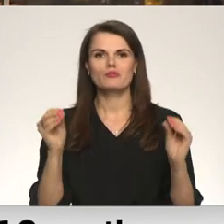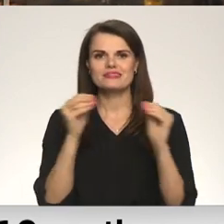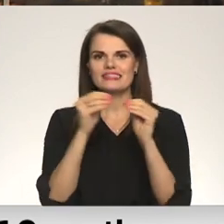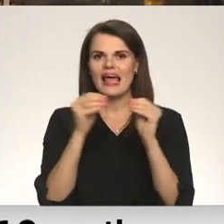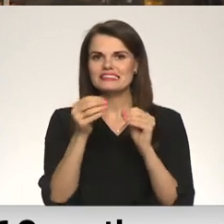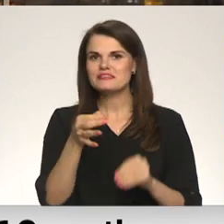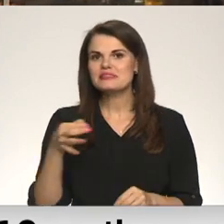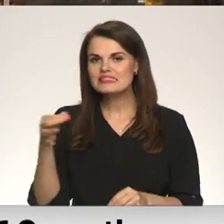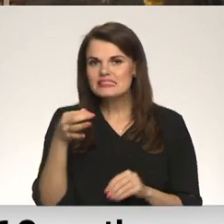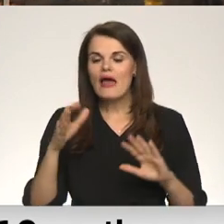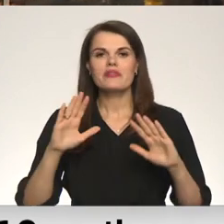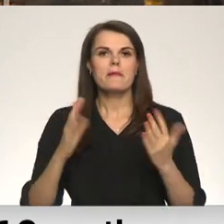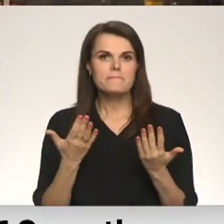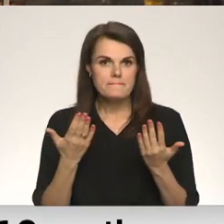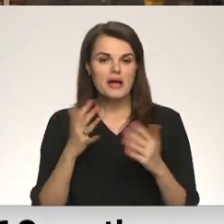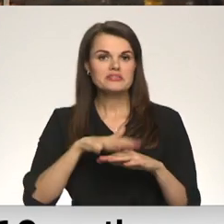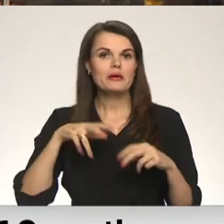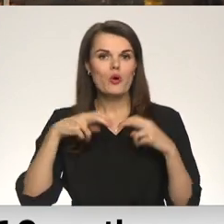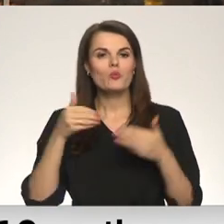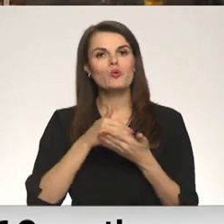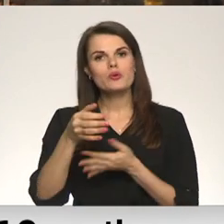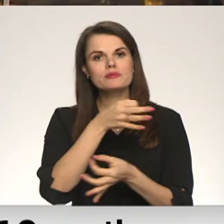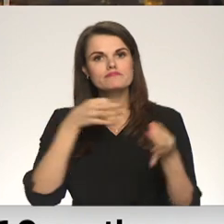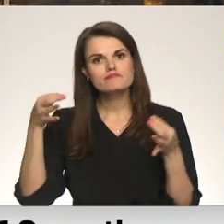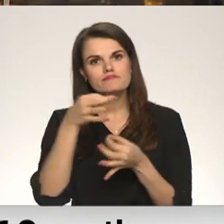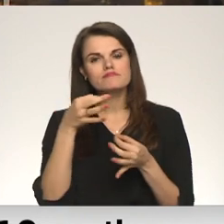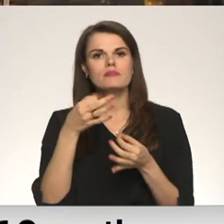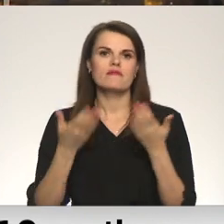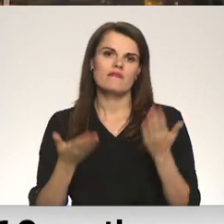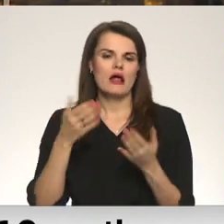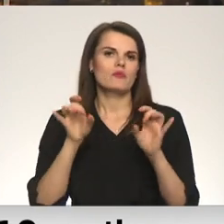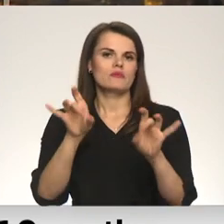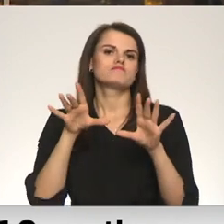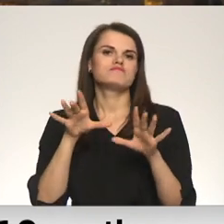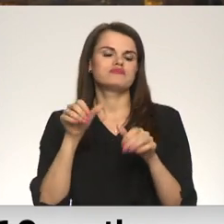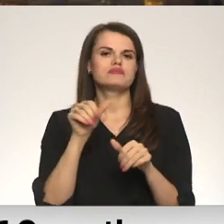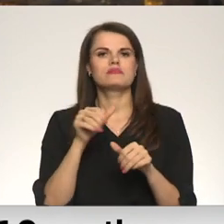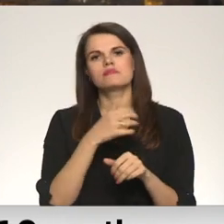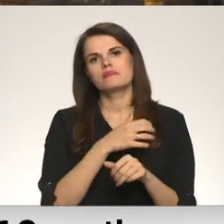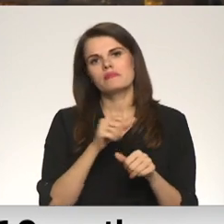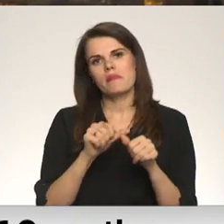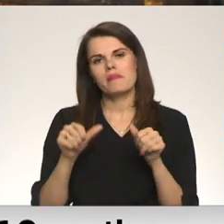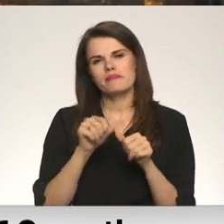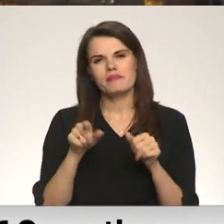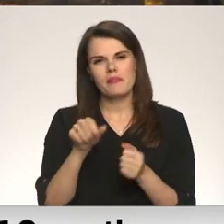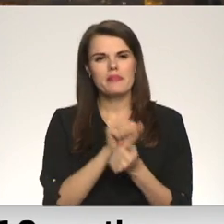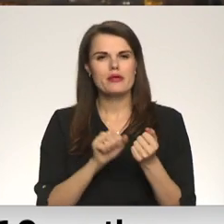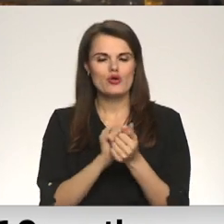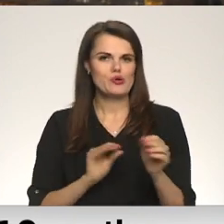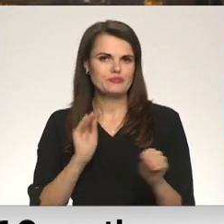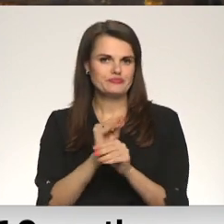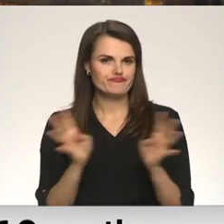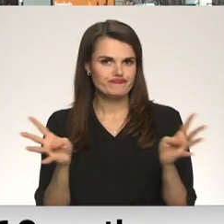centiem. Savukārt Saeimas komisijā turpinās diskusijas par iespējamu atteikšanos no bio piejaukuma. Plašāk stāsta Dāvids